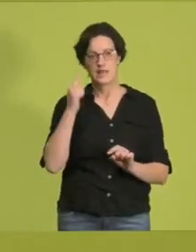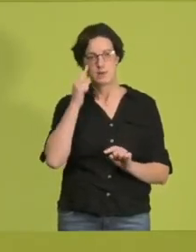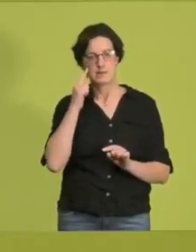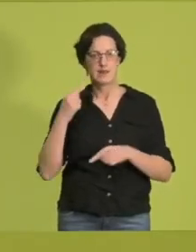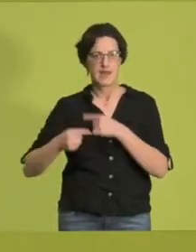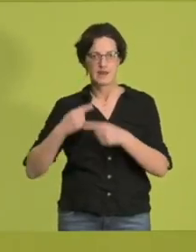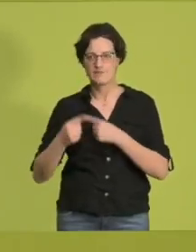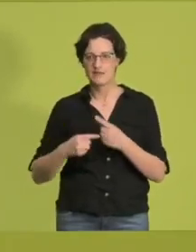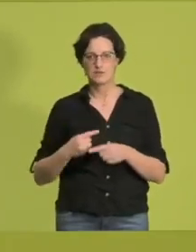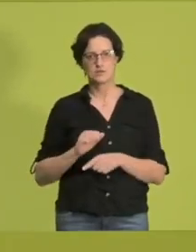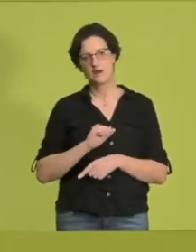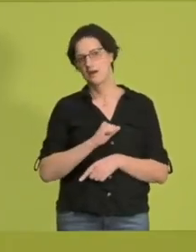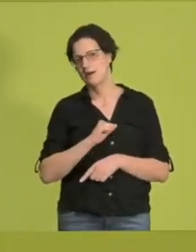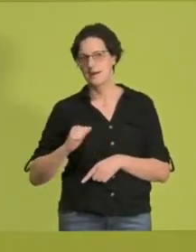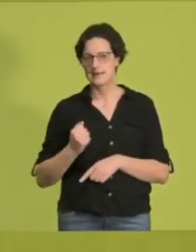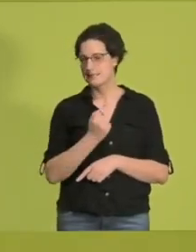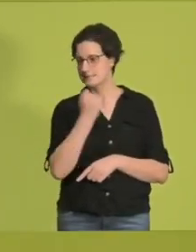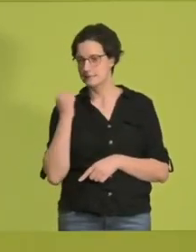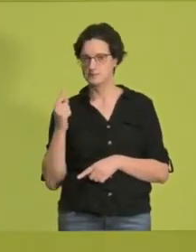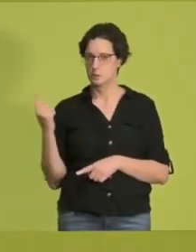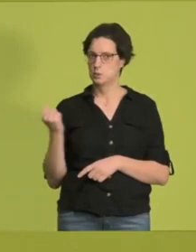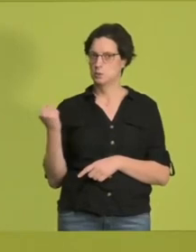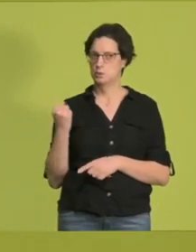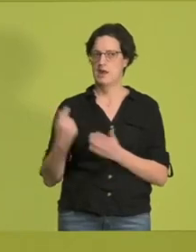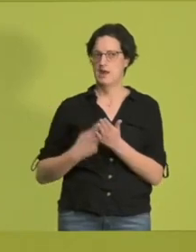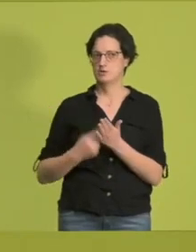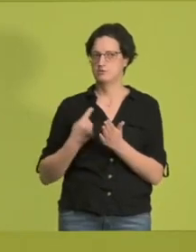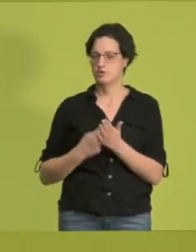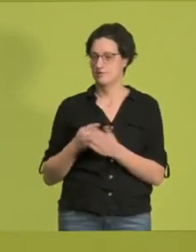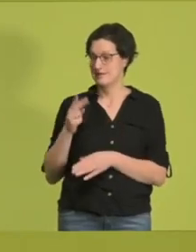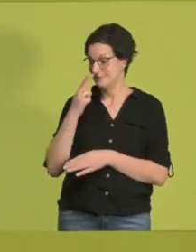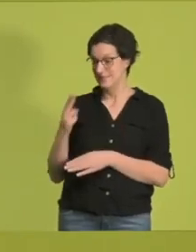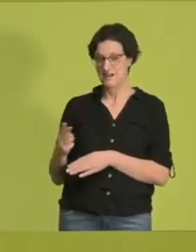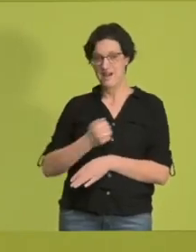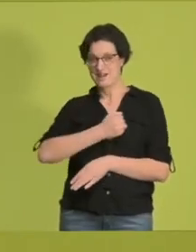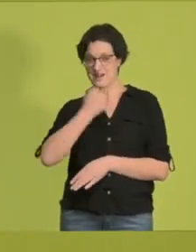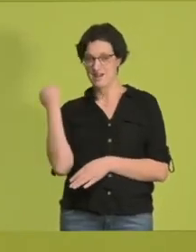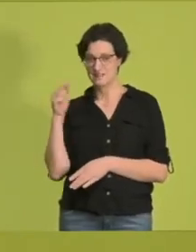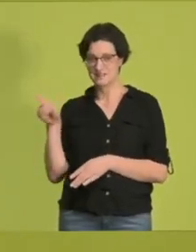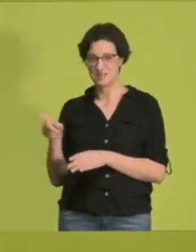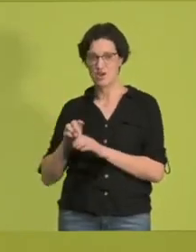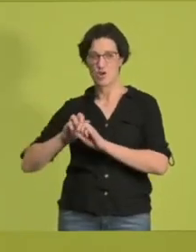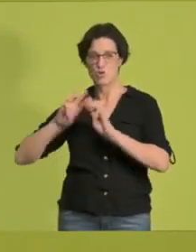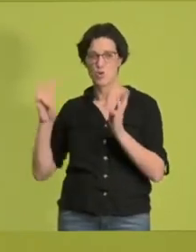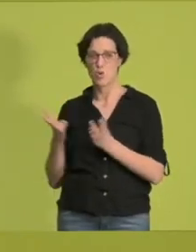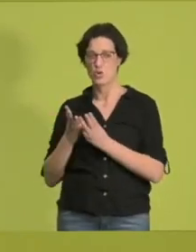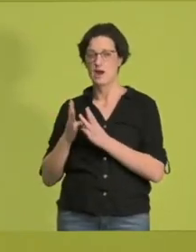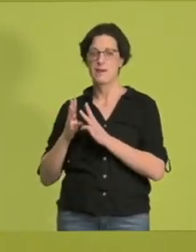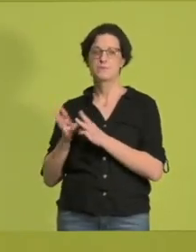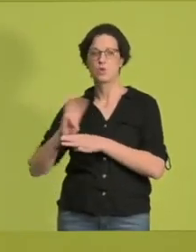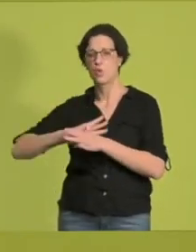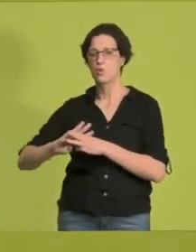eine große herausforderung und auch mir macht die radikalisierung der korona leugner und die verbreitung